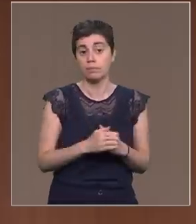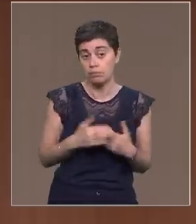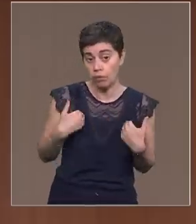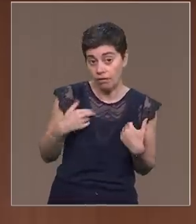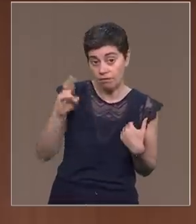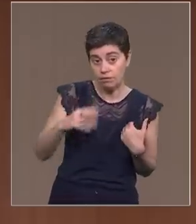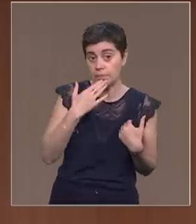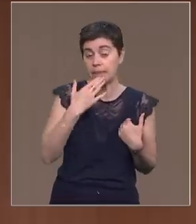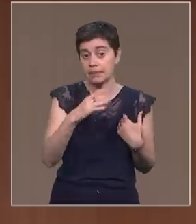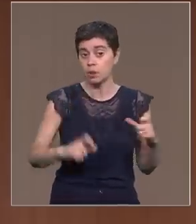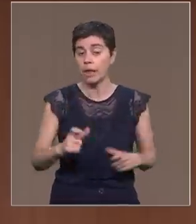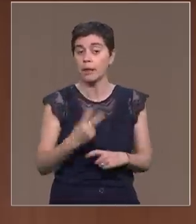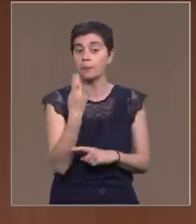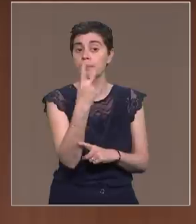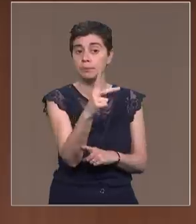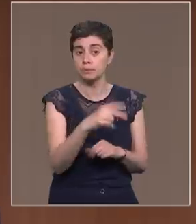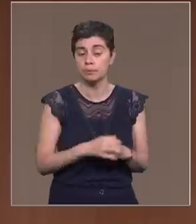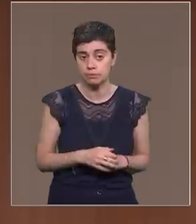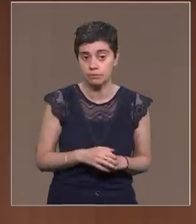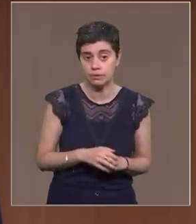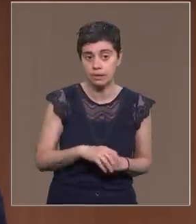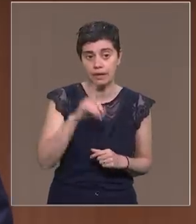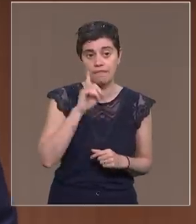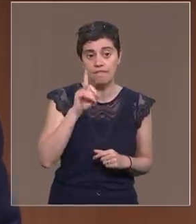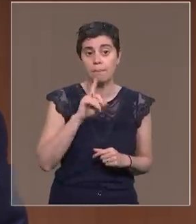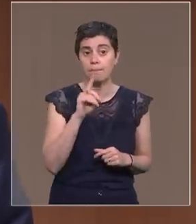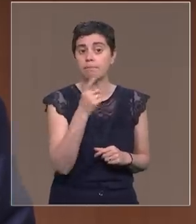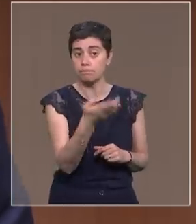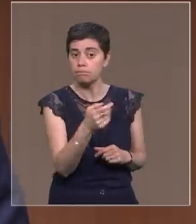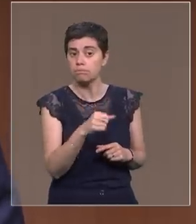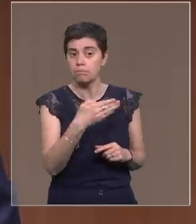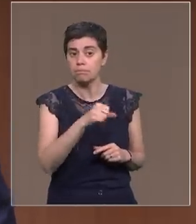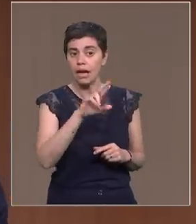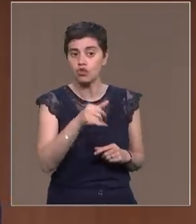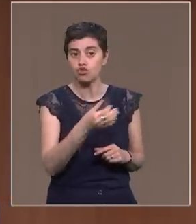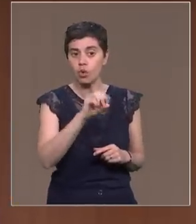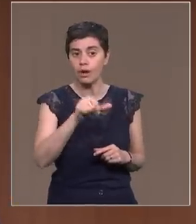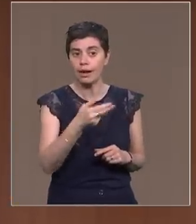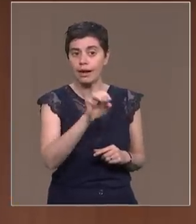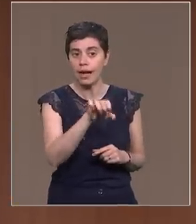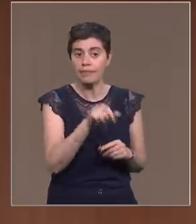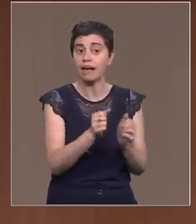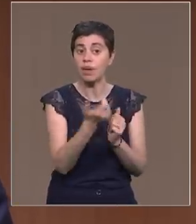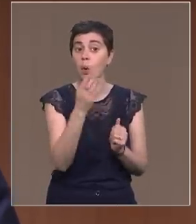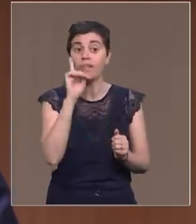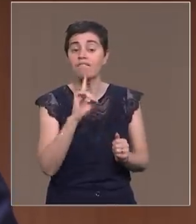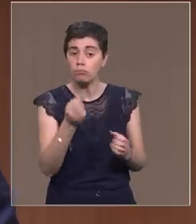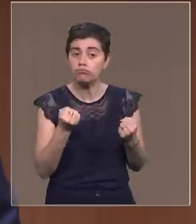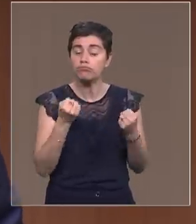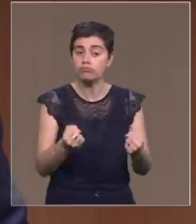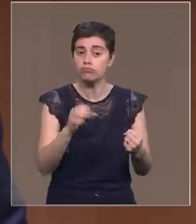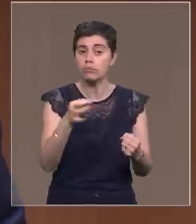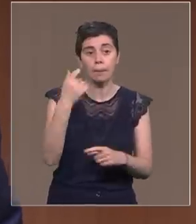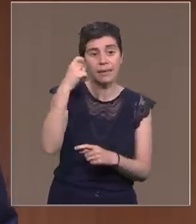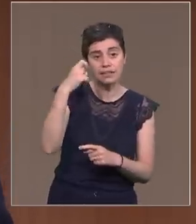remercie votre collègue Marjolaine Meunier-Millefer de son implication, de son animation avec Christine Lecomte, la